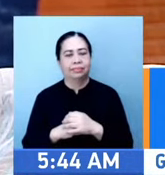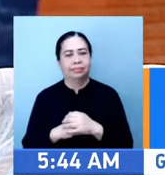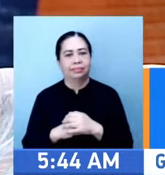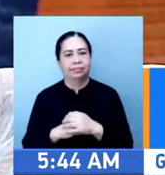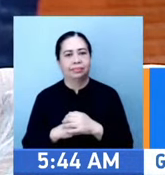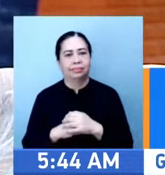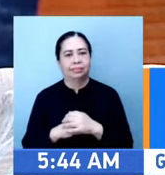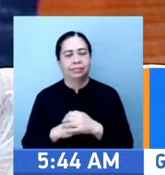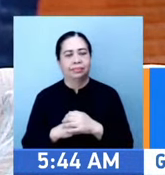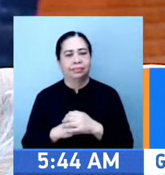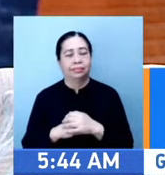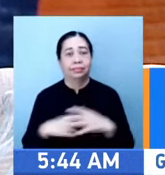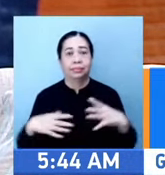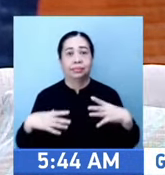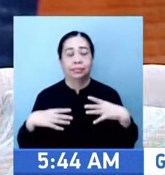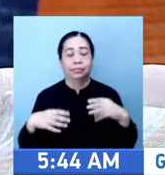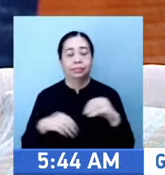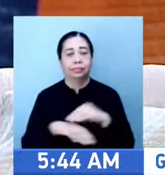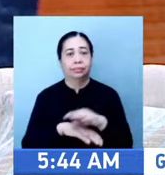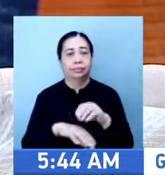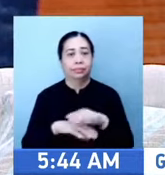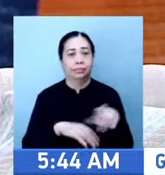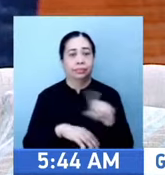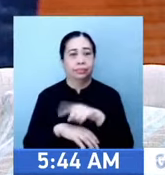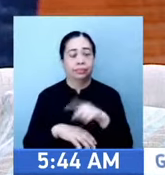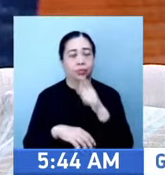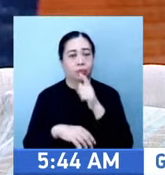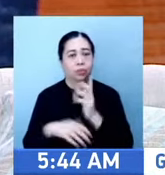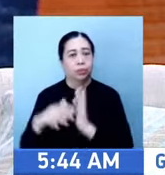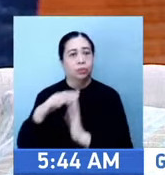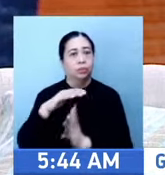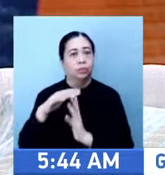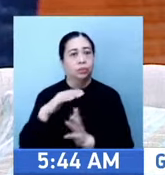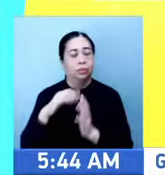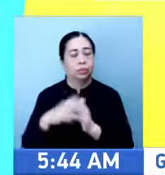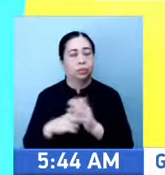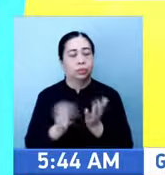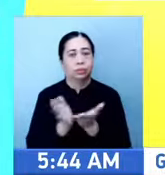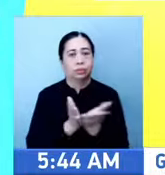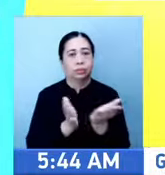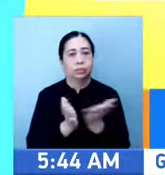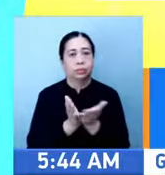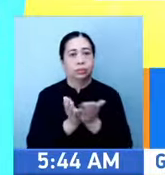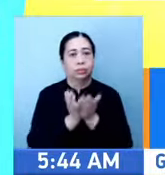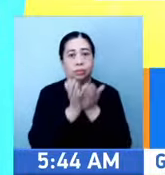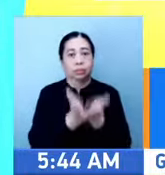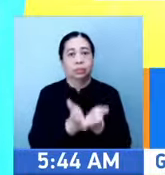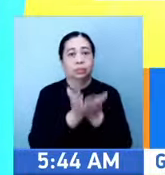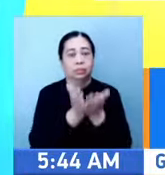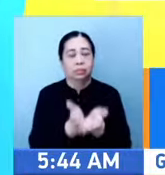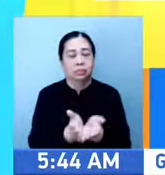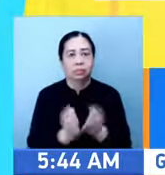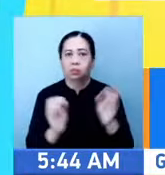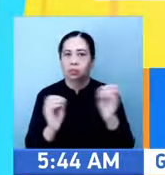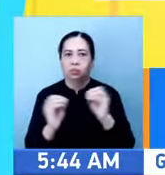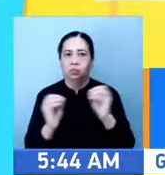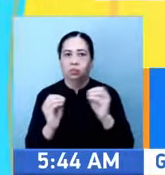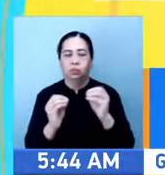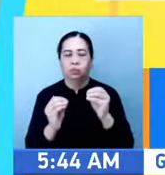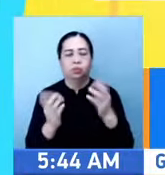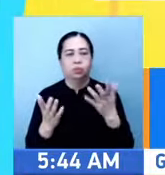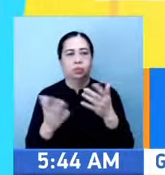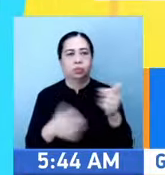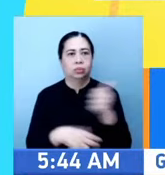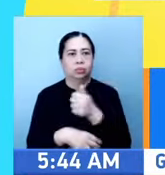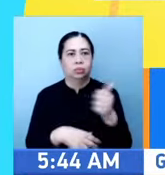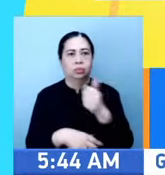Holiday advisories tayo sa mga suki po ng Pasig River Ferry Service. Wala silang operasyon bukas, April 9,